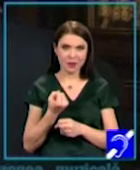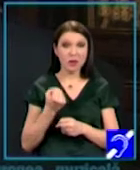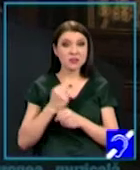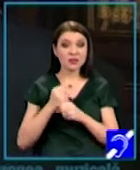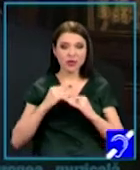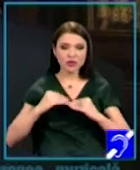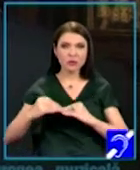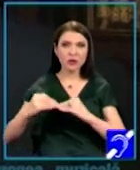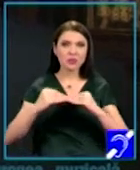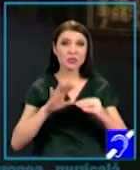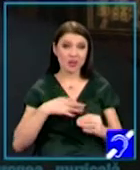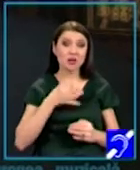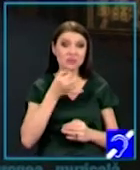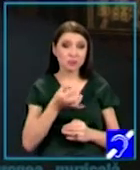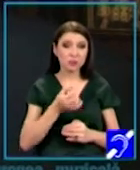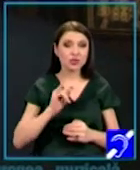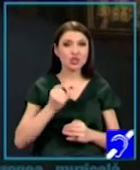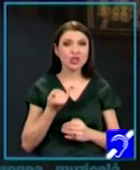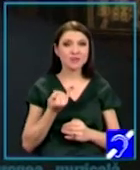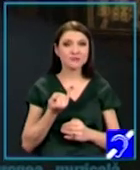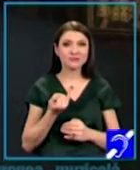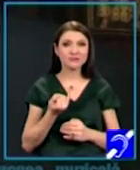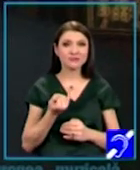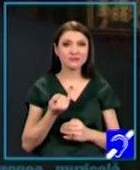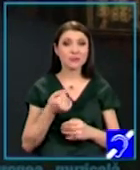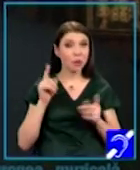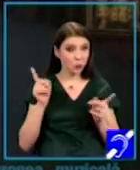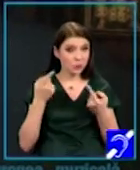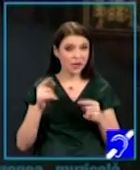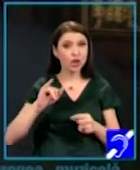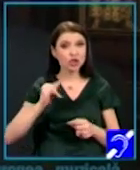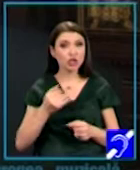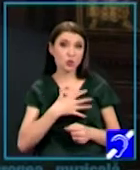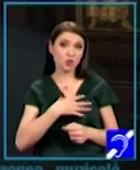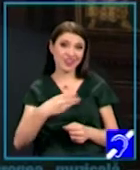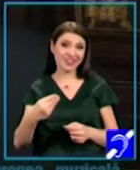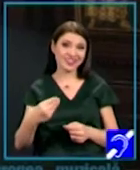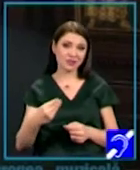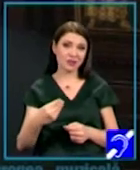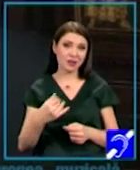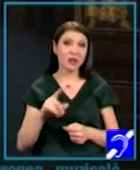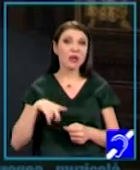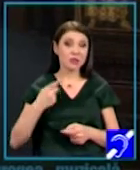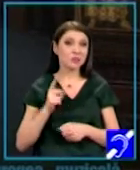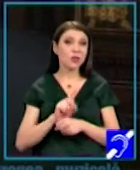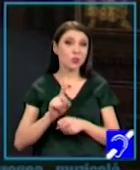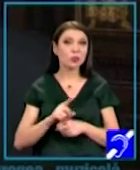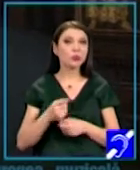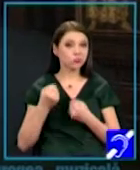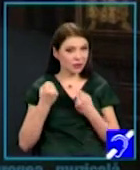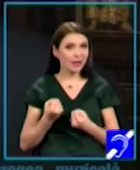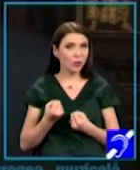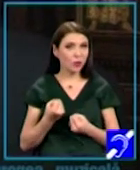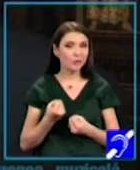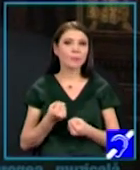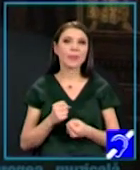unisonul acela despre care vorbeam, și muzical, dar și sufletesc. Aici este un lucru deosebit,